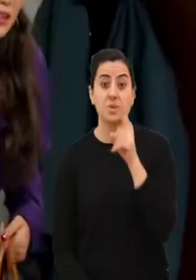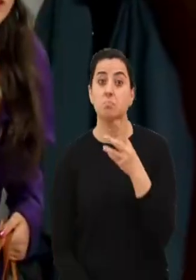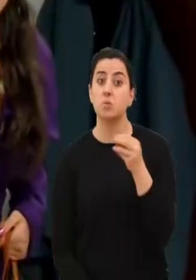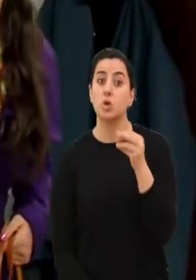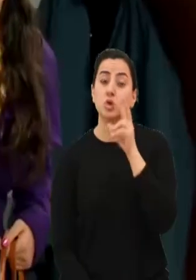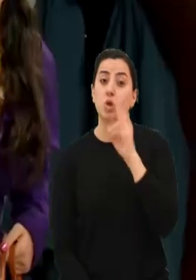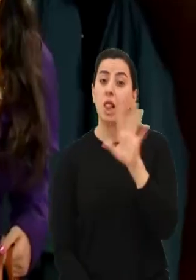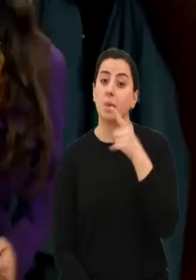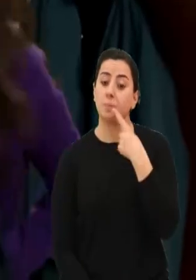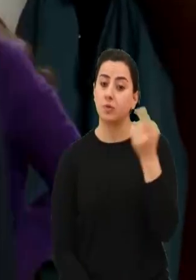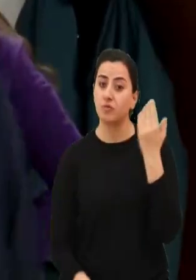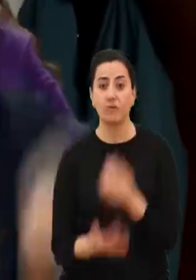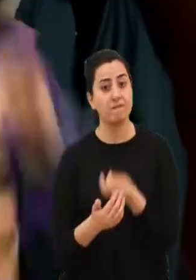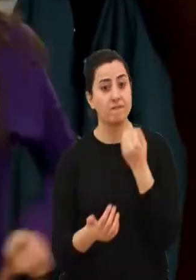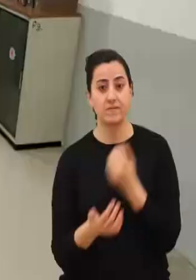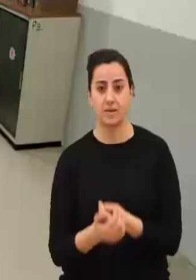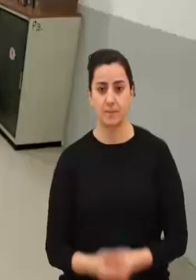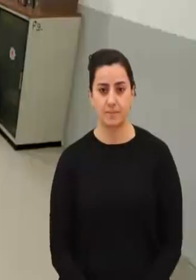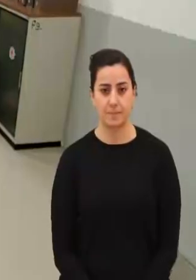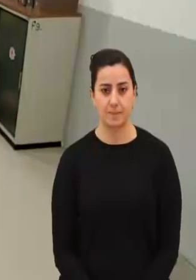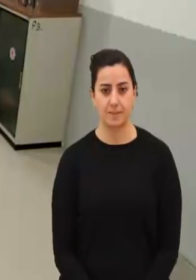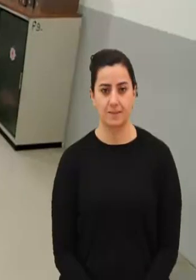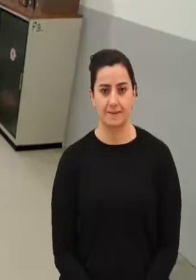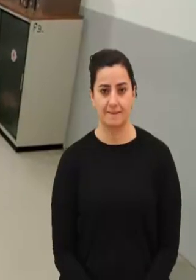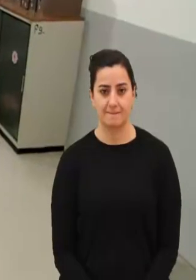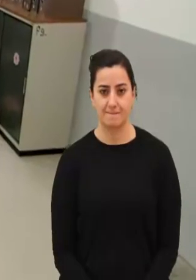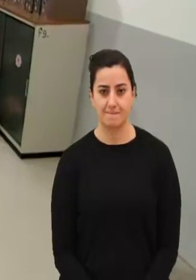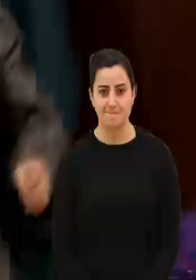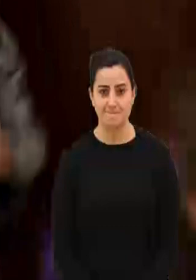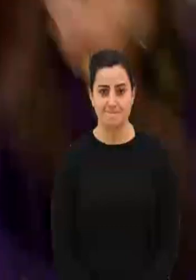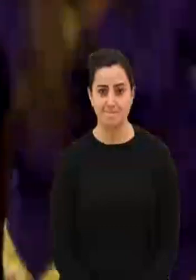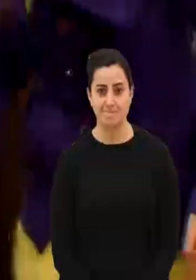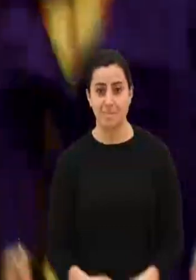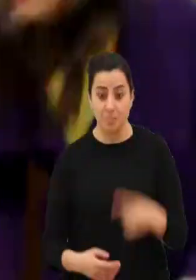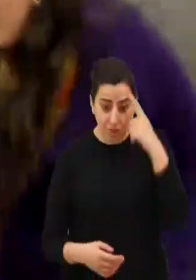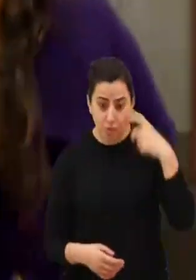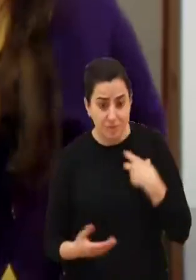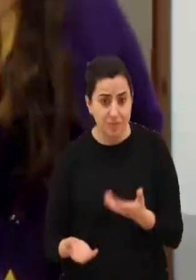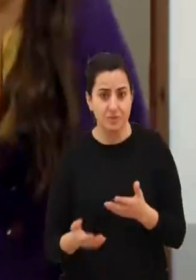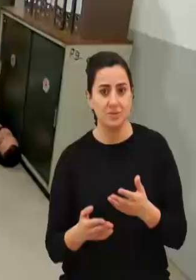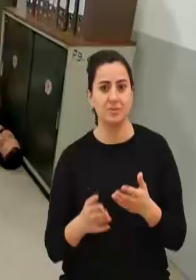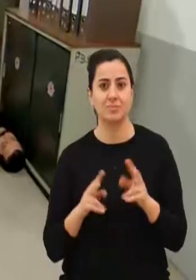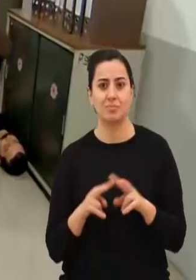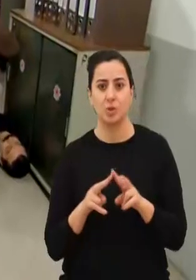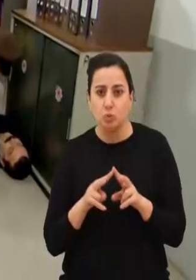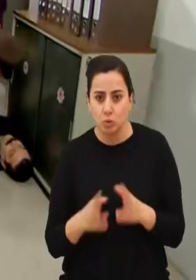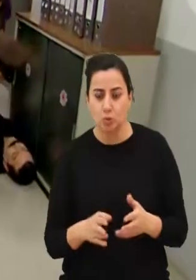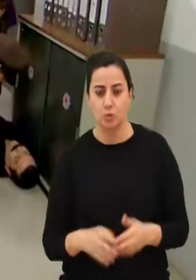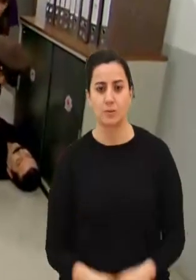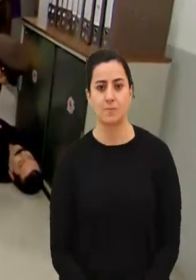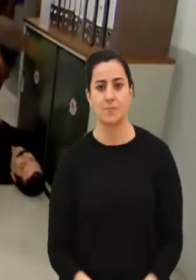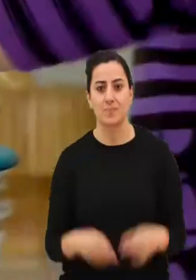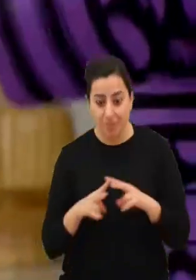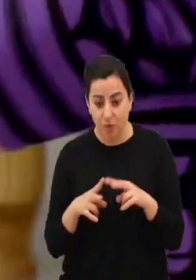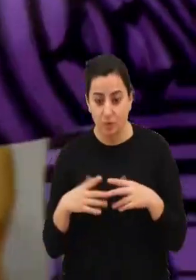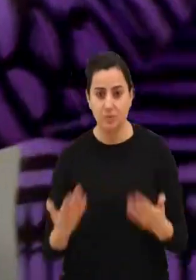1 milyon 250 bin. Vah, vah, vah, vah, vah. Allah! Mesut! Allah! Mesut! Başkomiserim! Ya! Mesut! Mesut,